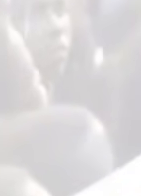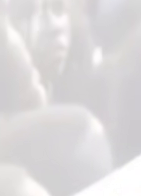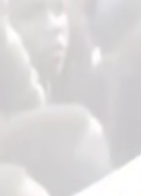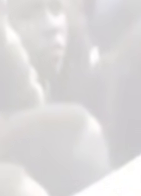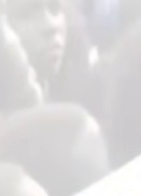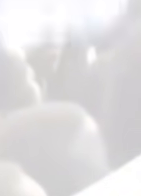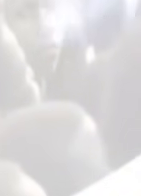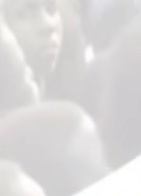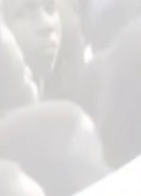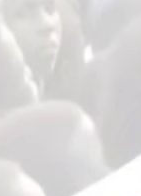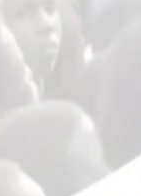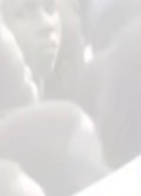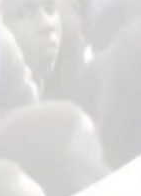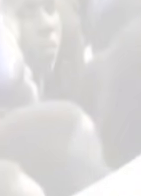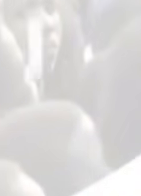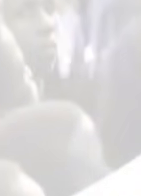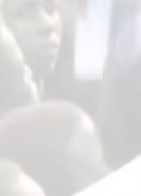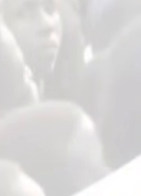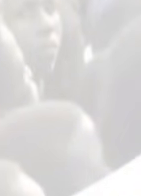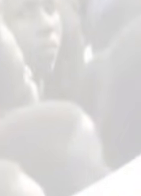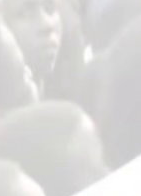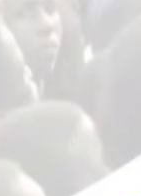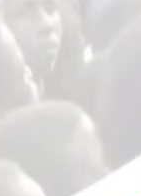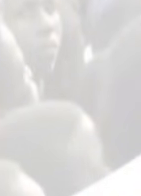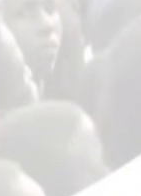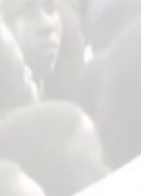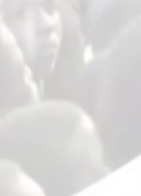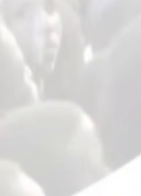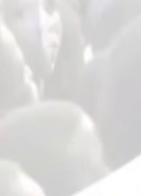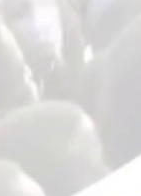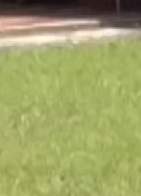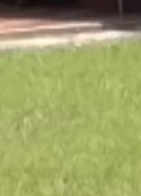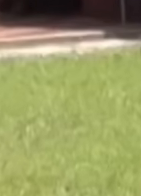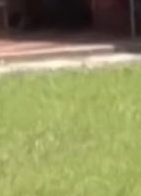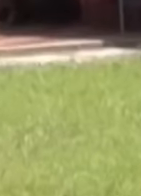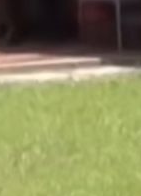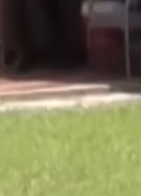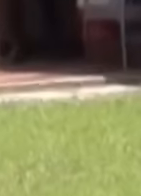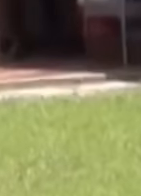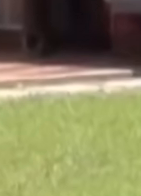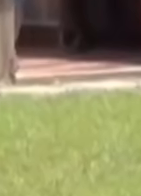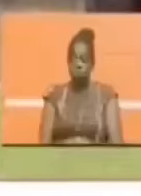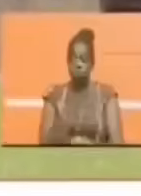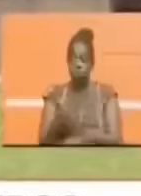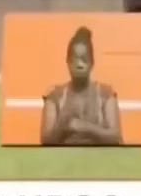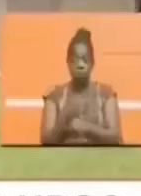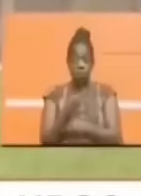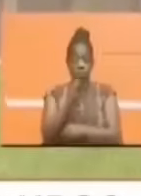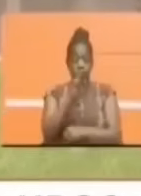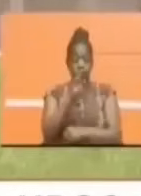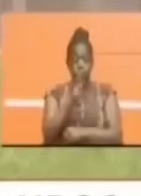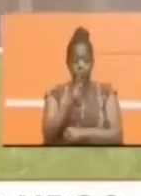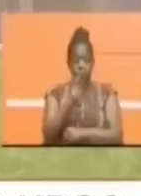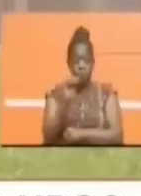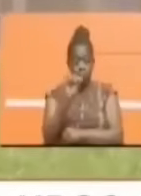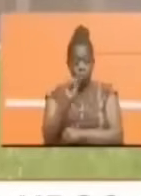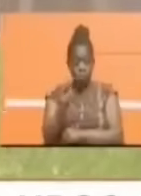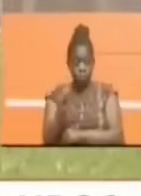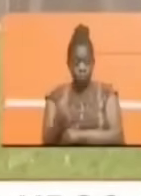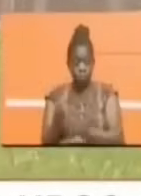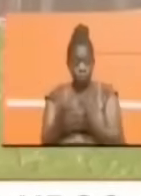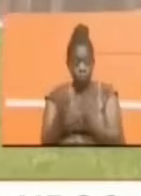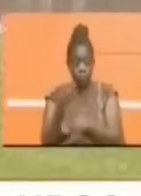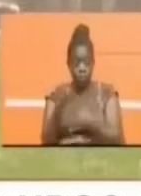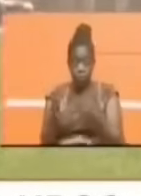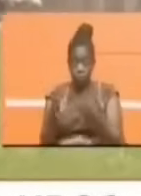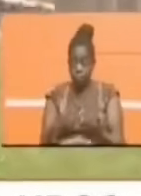a abekitongole kyebalu mu gwange kyagana bureau of statistics akulemedwa